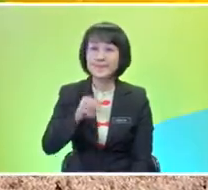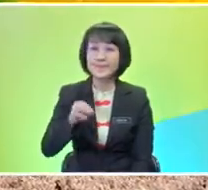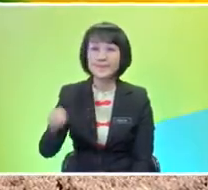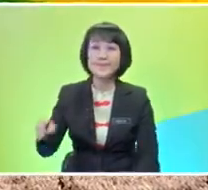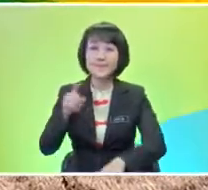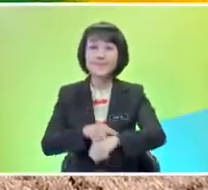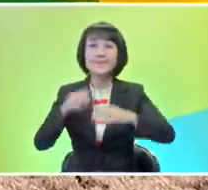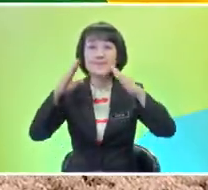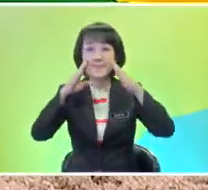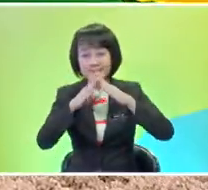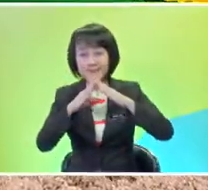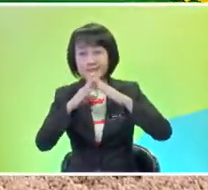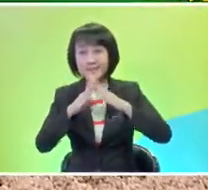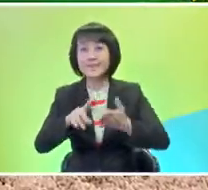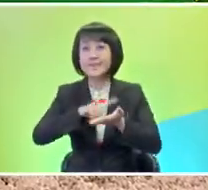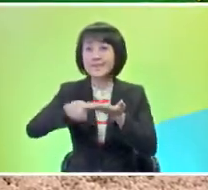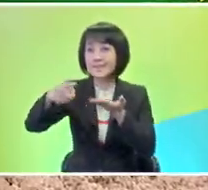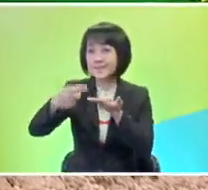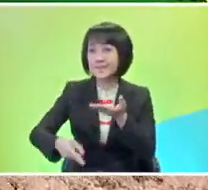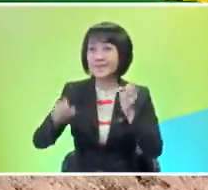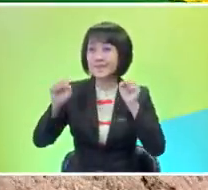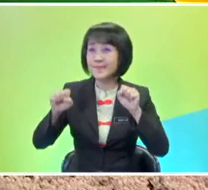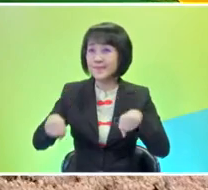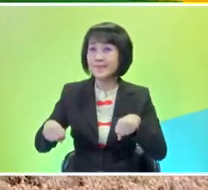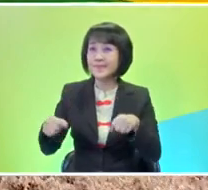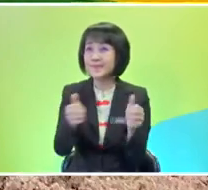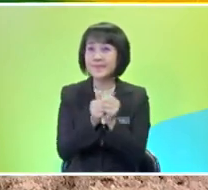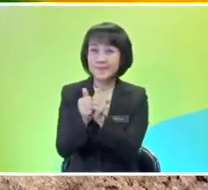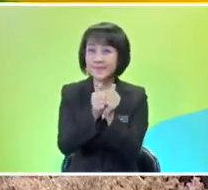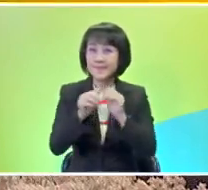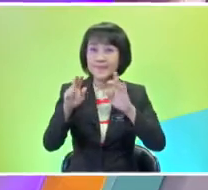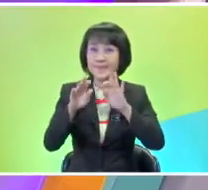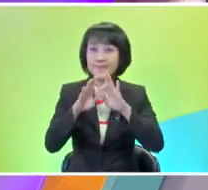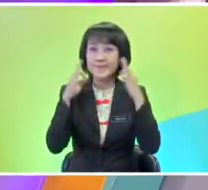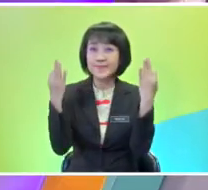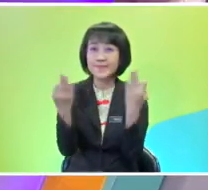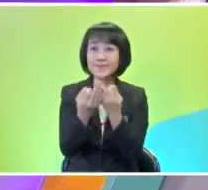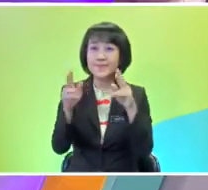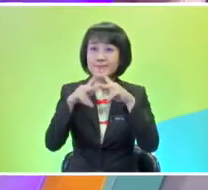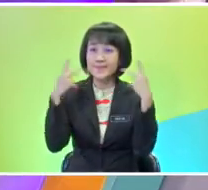Minggu boleh bawa Family keluarga akhir pergi main di pantai